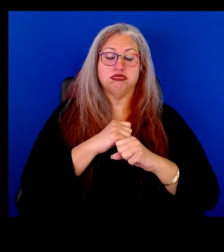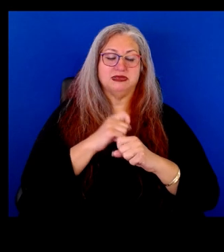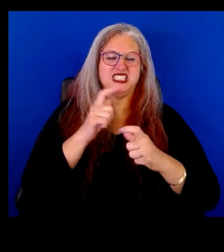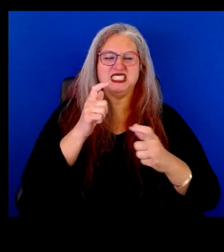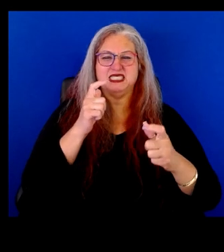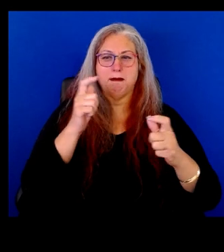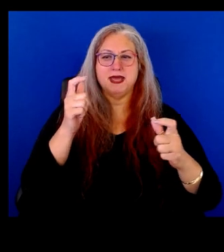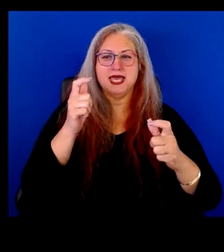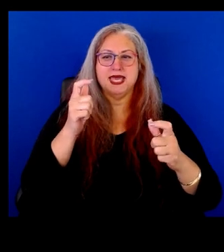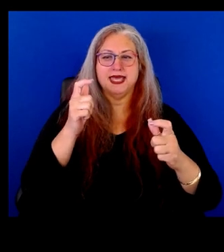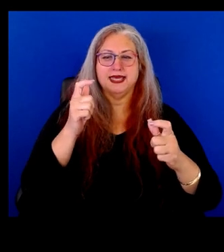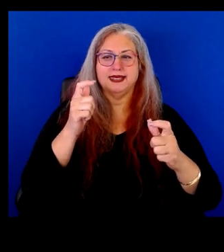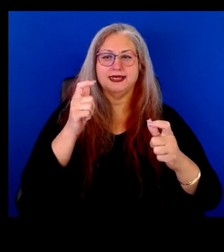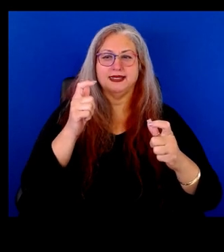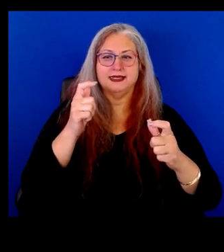huge